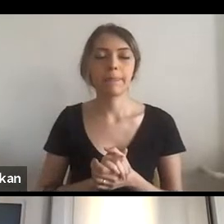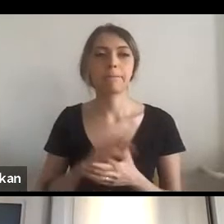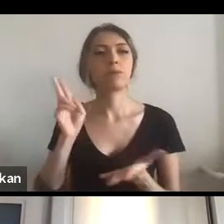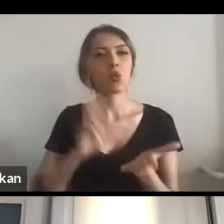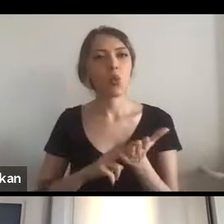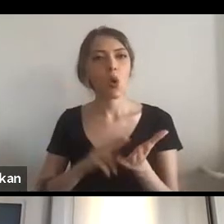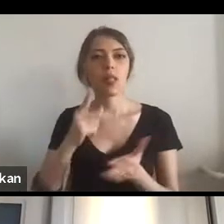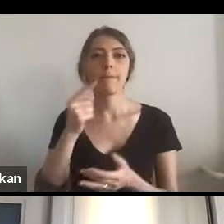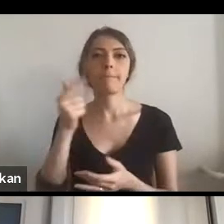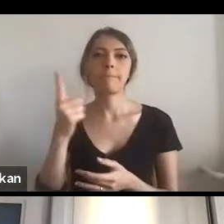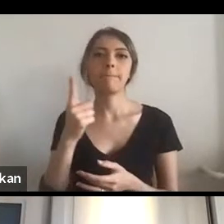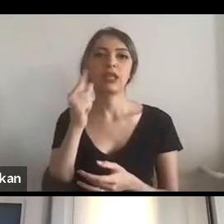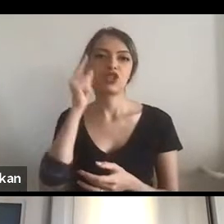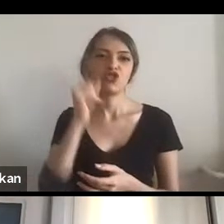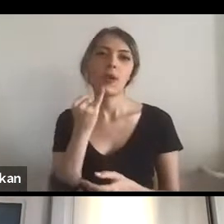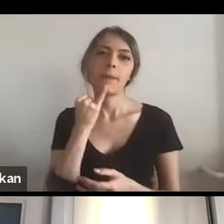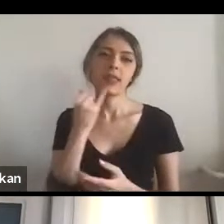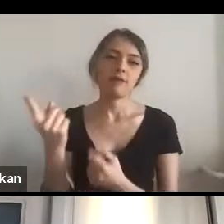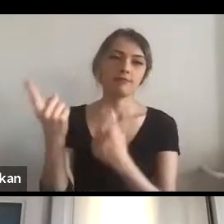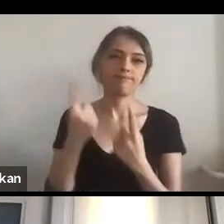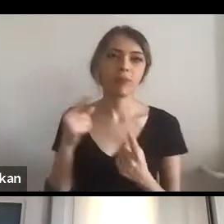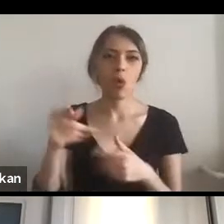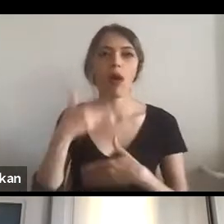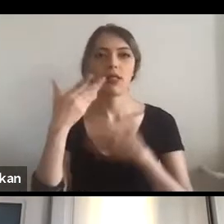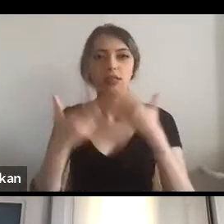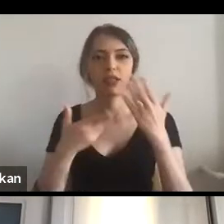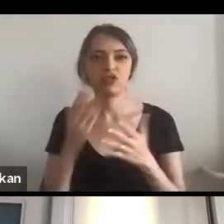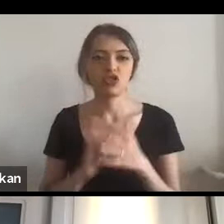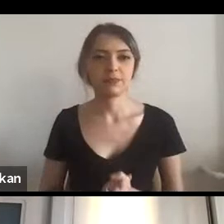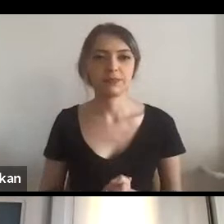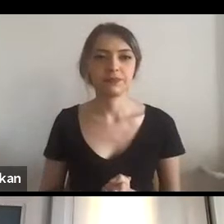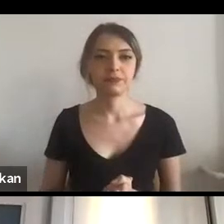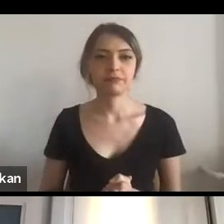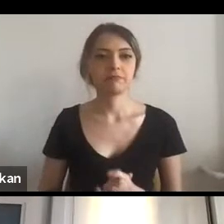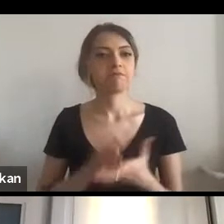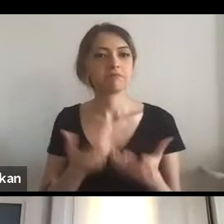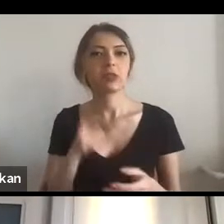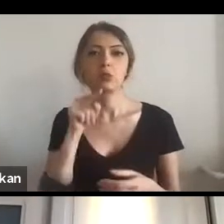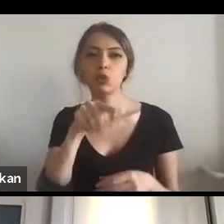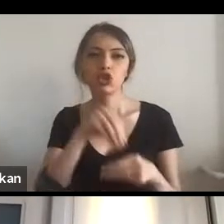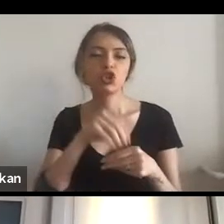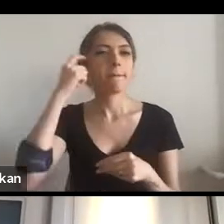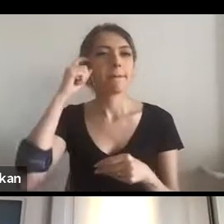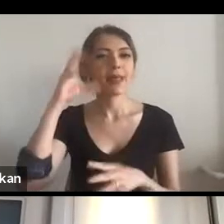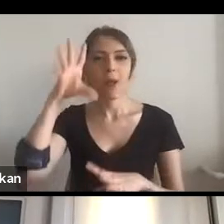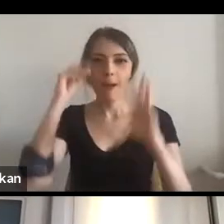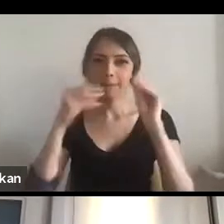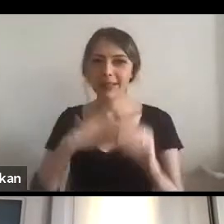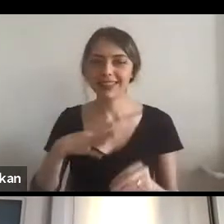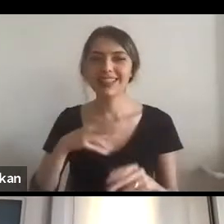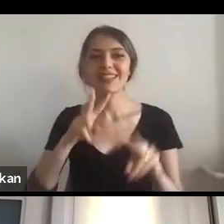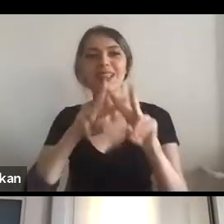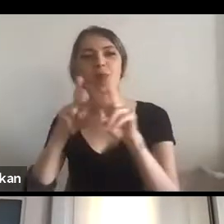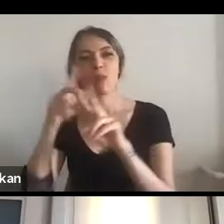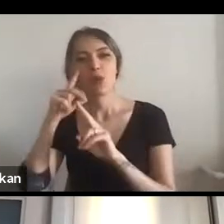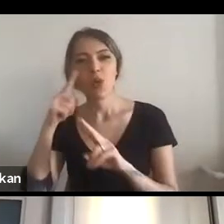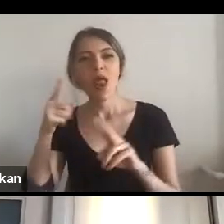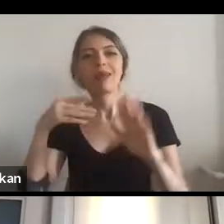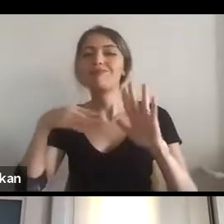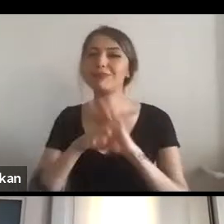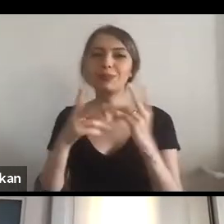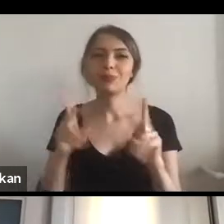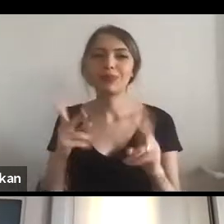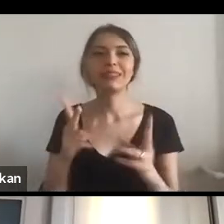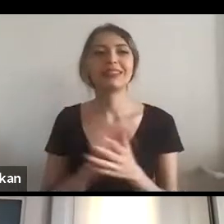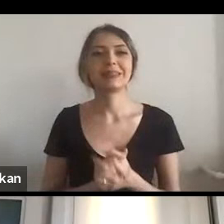ilgili konuşacak. Eğer bununla ilgili de bilgi almak isterseniz yine web sitemizde katılmak